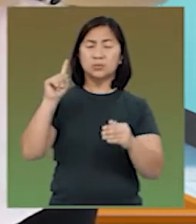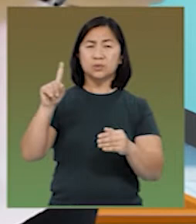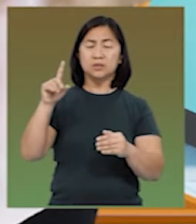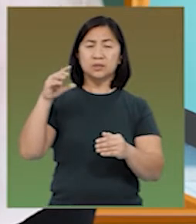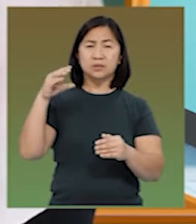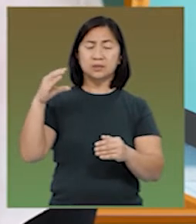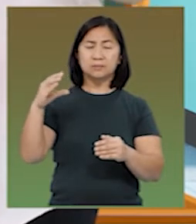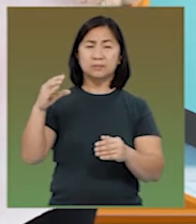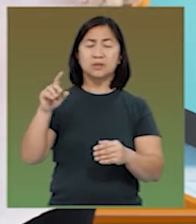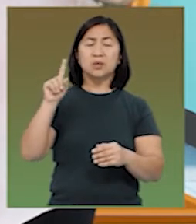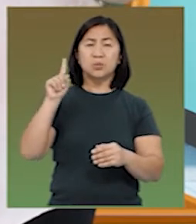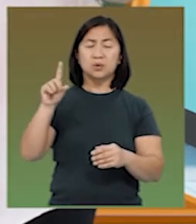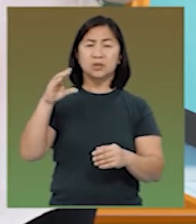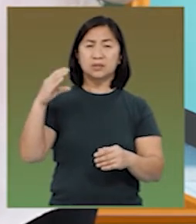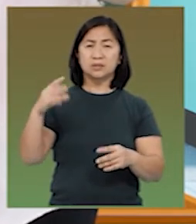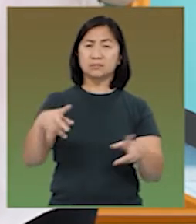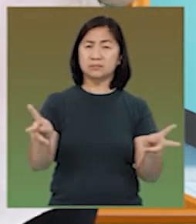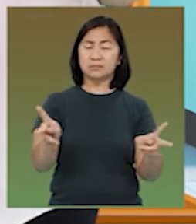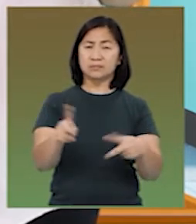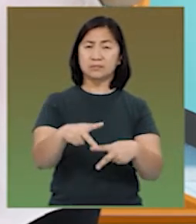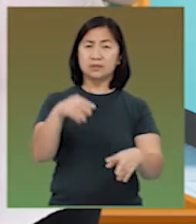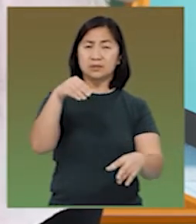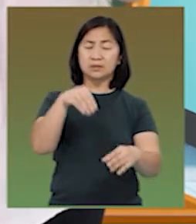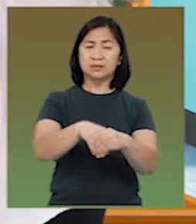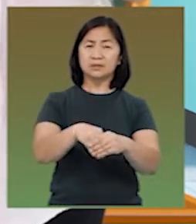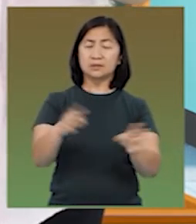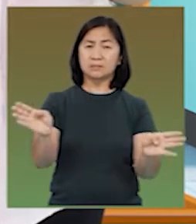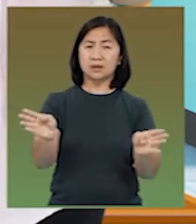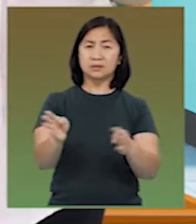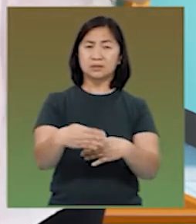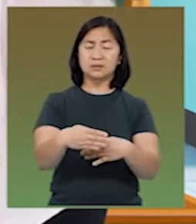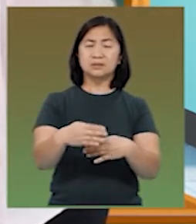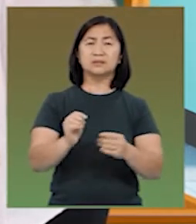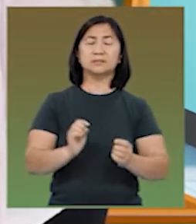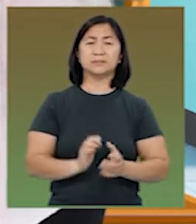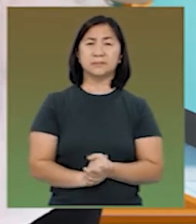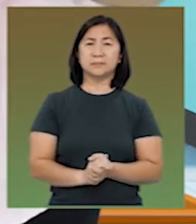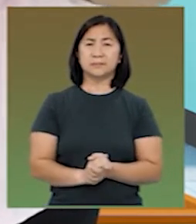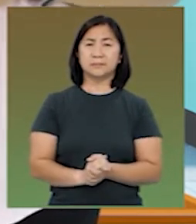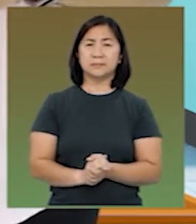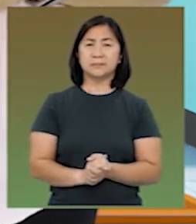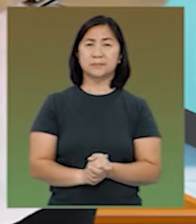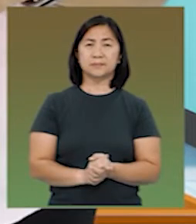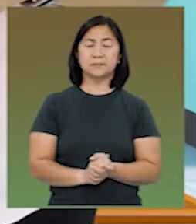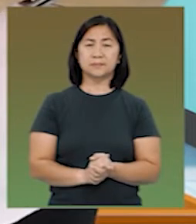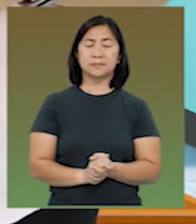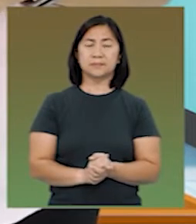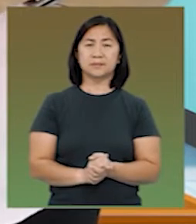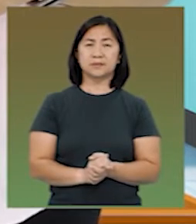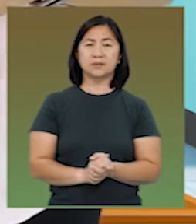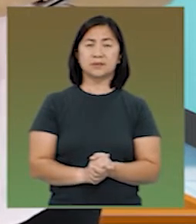100. 100 packs ng noodles ang nasa loob ng kahon.